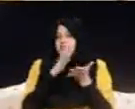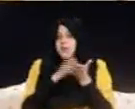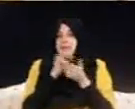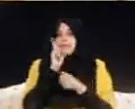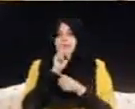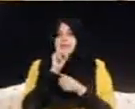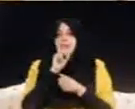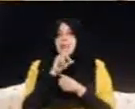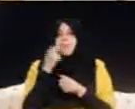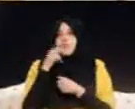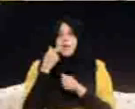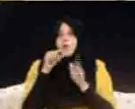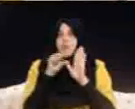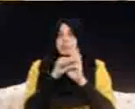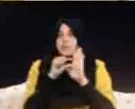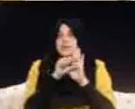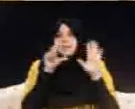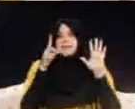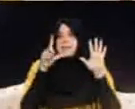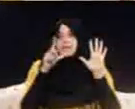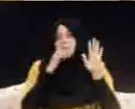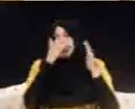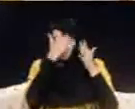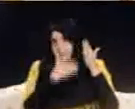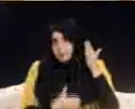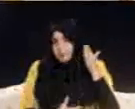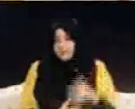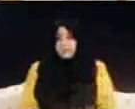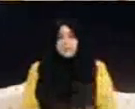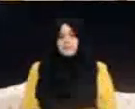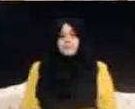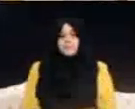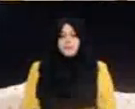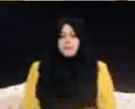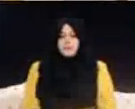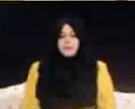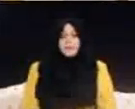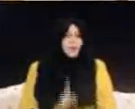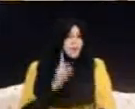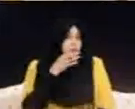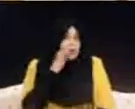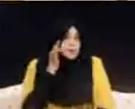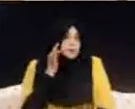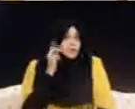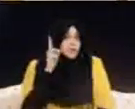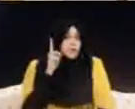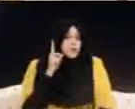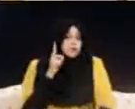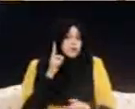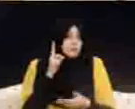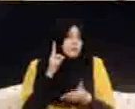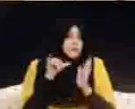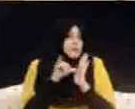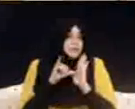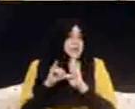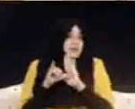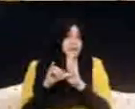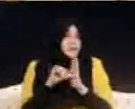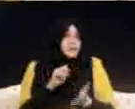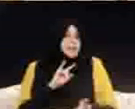النساء في الآية السابعة وما بعدها، ربي هكذا اللي قال: وزع هو الميراث على